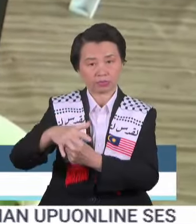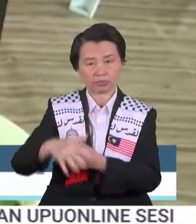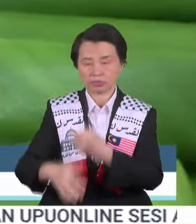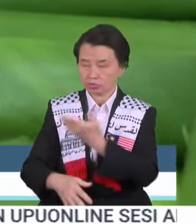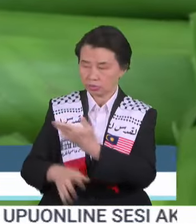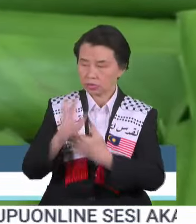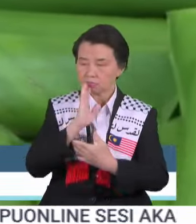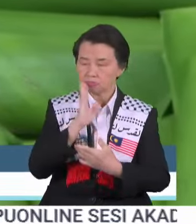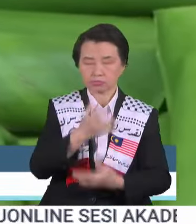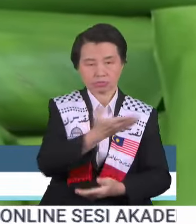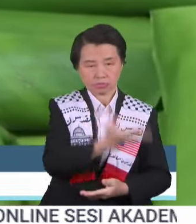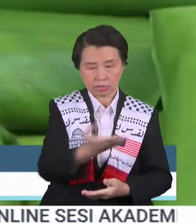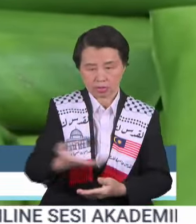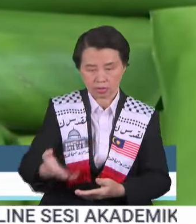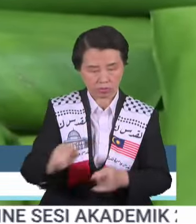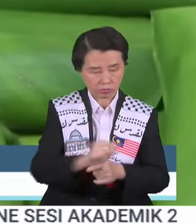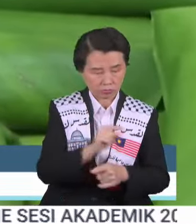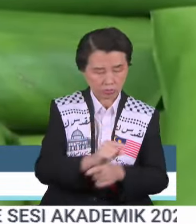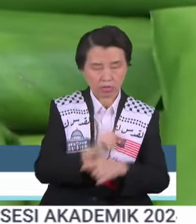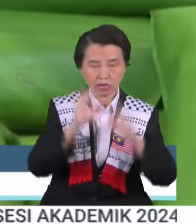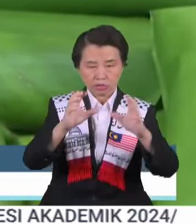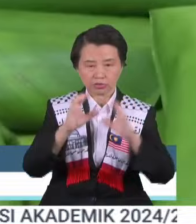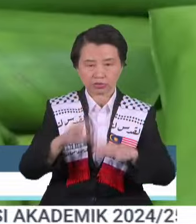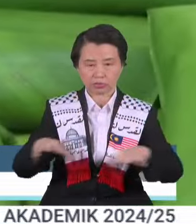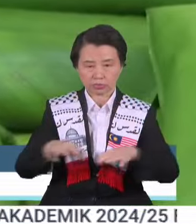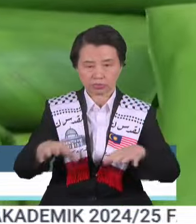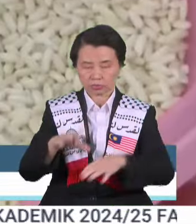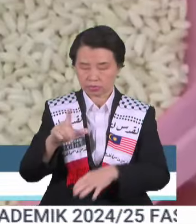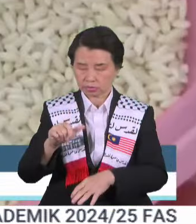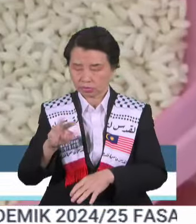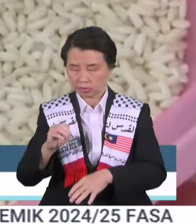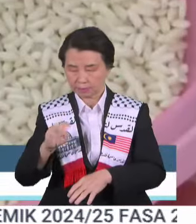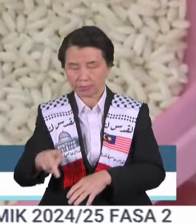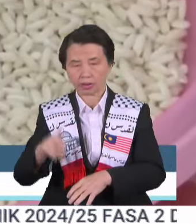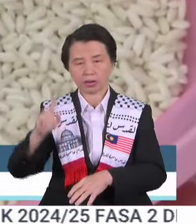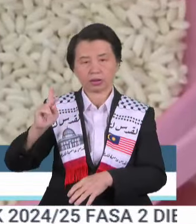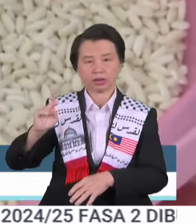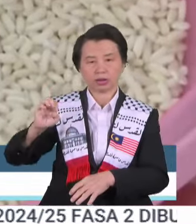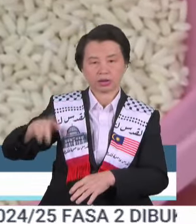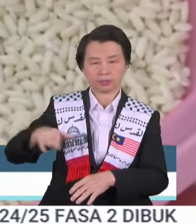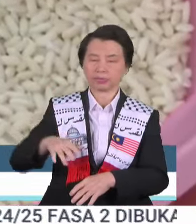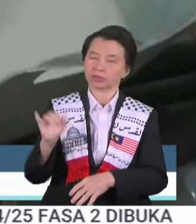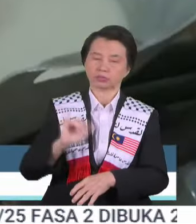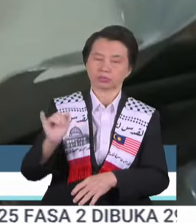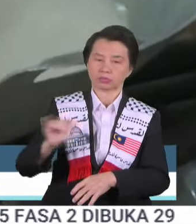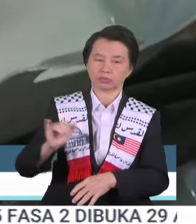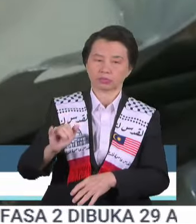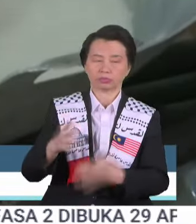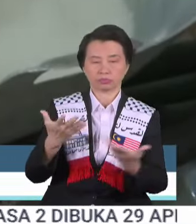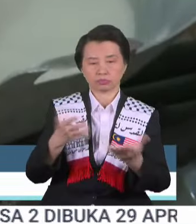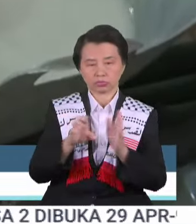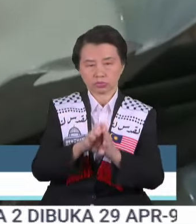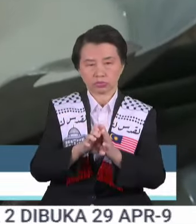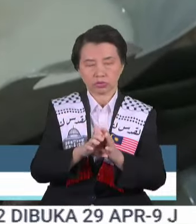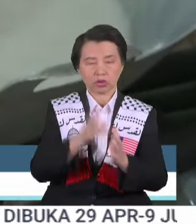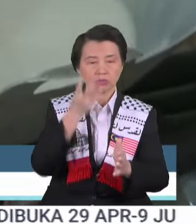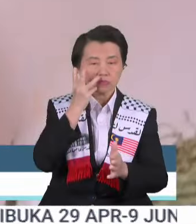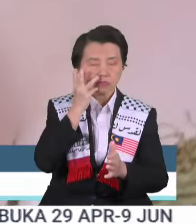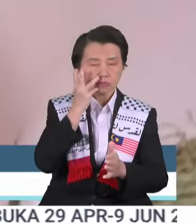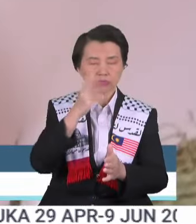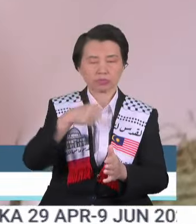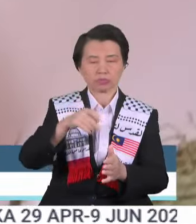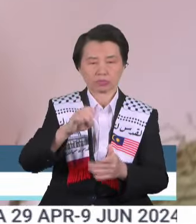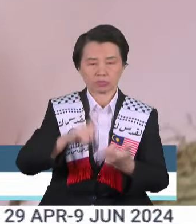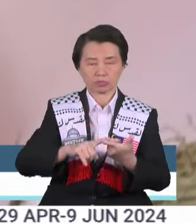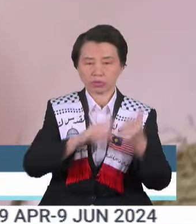Zainab, bahan-bahan yang digunakan dan cara pembuatan lamban dan kelupis adalah sama. Antaranya beras pulut,